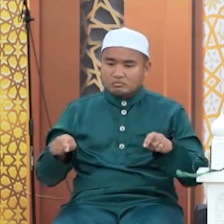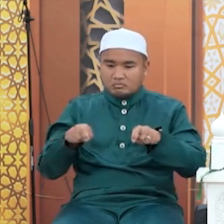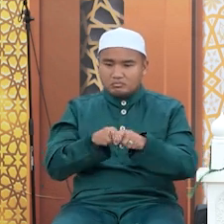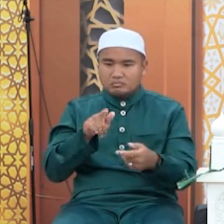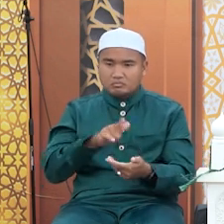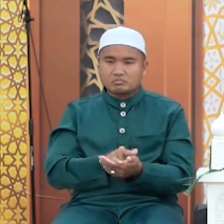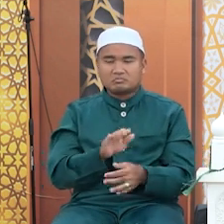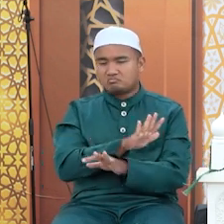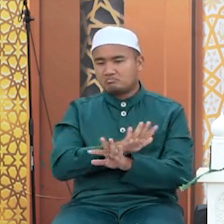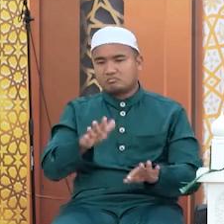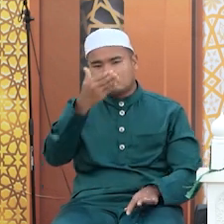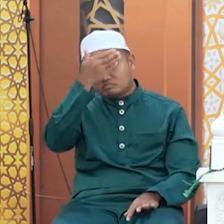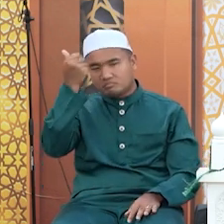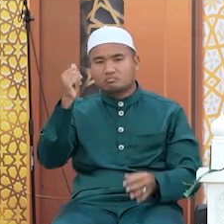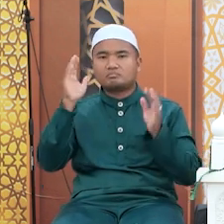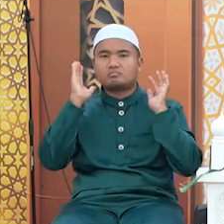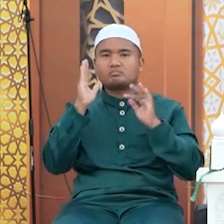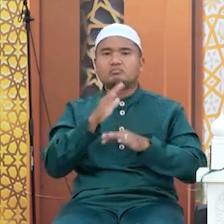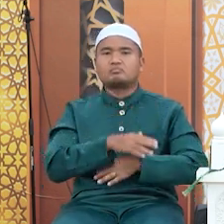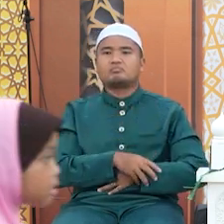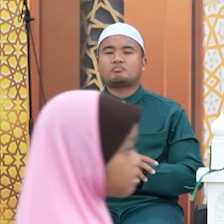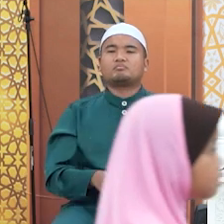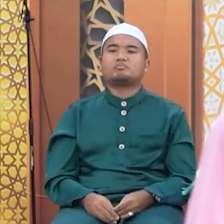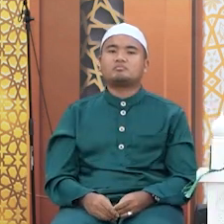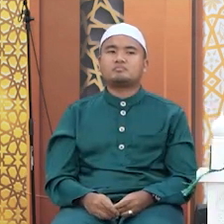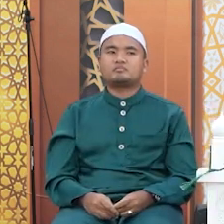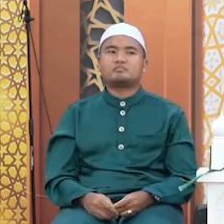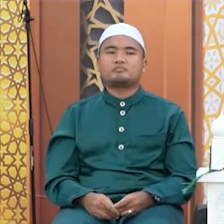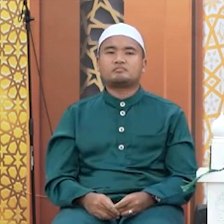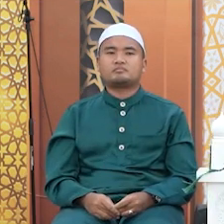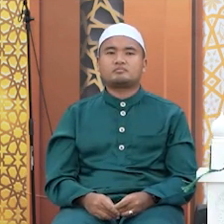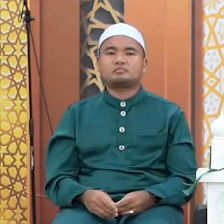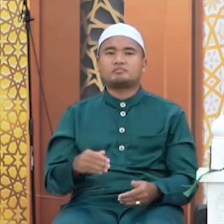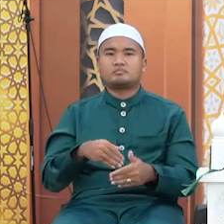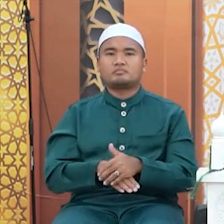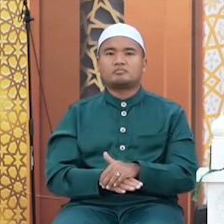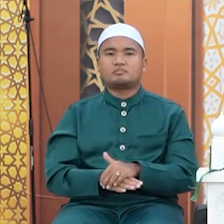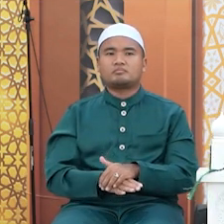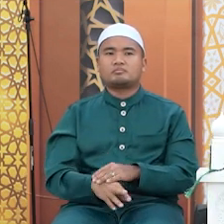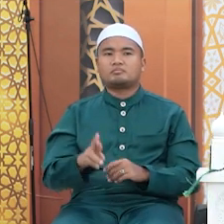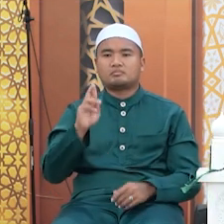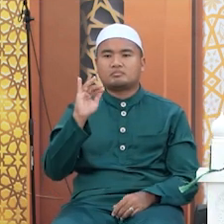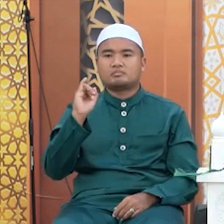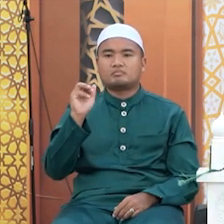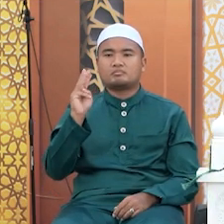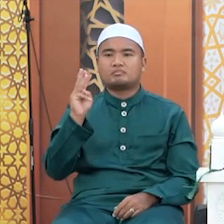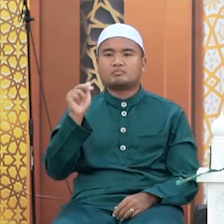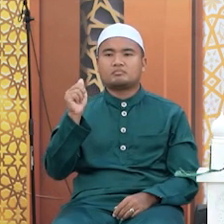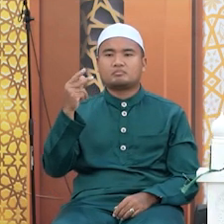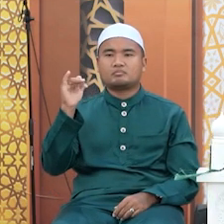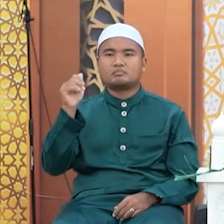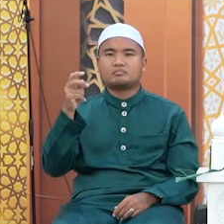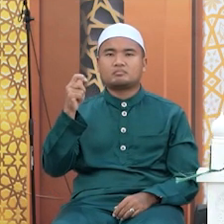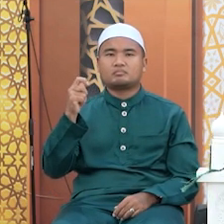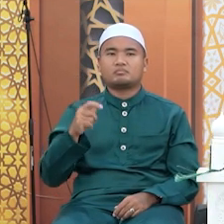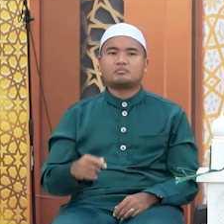Dia meriwayatkan hadis yang disebut oleh Al-Imam Al-Bukhari dan lain lagi. Sabda Rasulullah